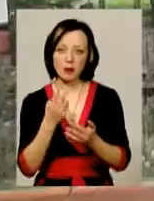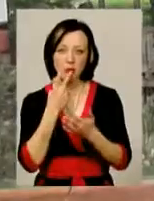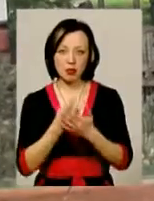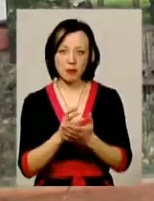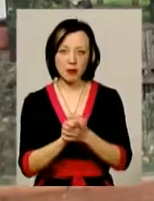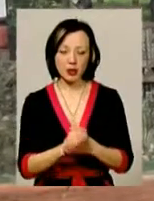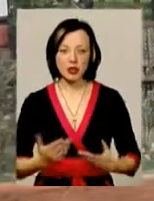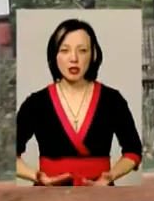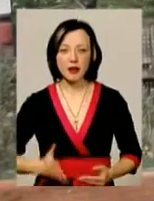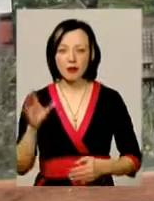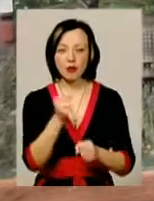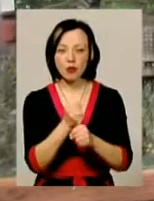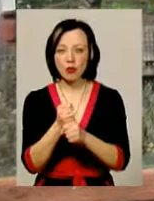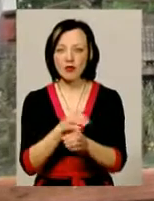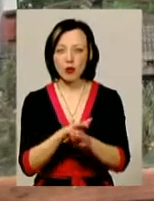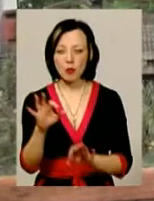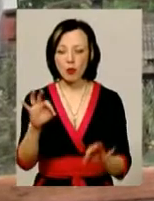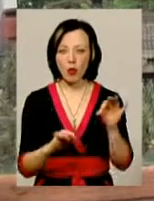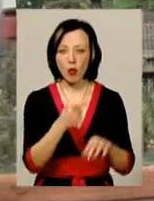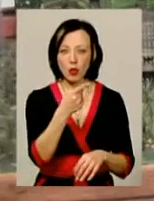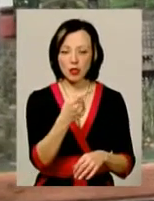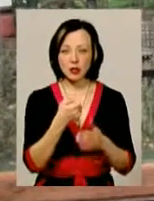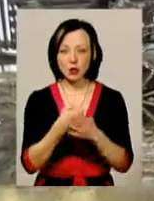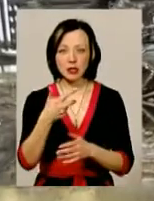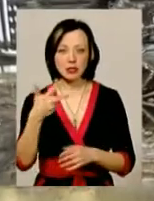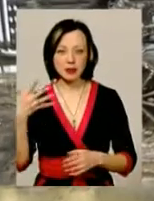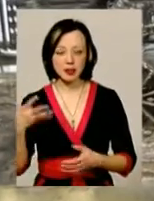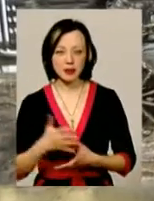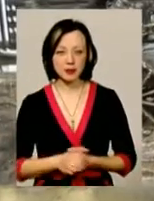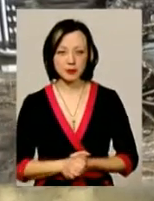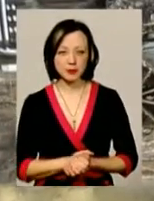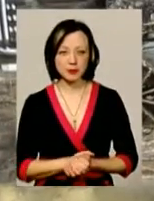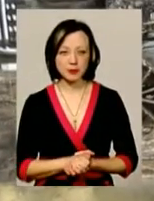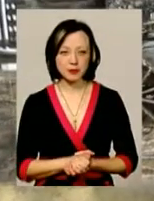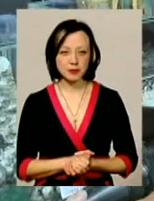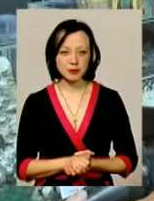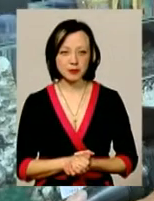життя. Усі роботи виконані в пропорції 1 до 35.